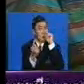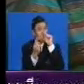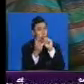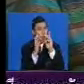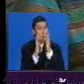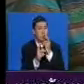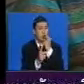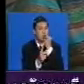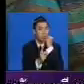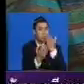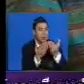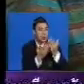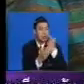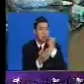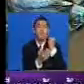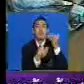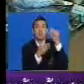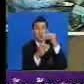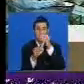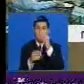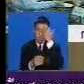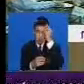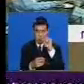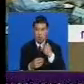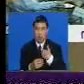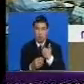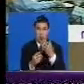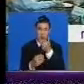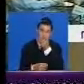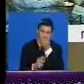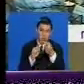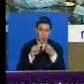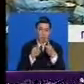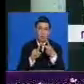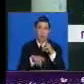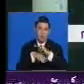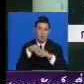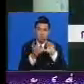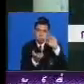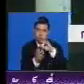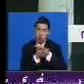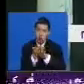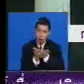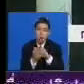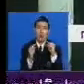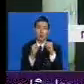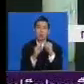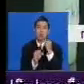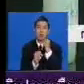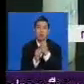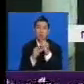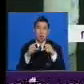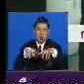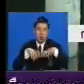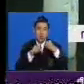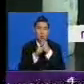พาะลูกค้าเดิมก่อนทางด้านกรมการค้าภายในจะนำหน้ากากอนามัยและเจลล้างมือไปจำหน่ายในงานธงฟ้าทั่วประเทศด้วย